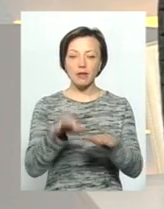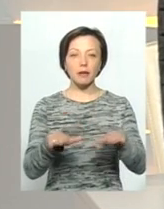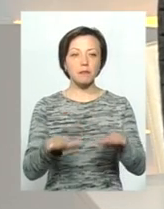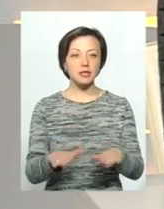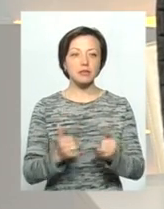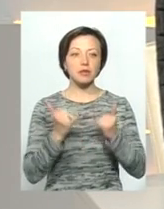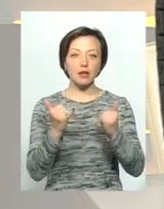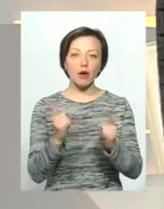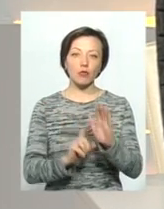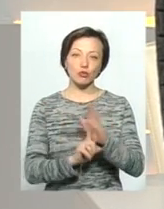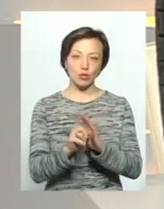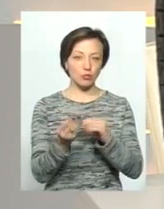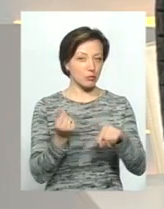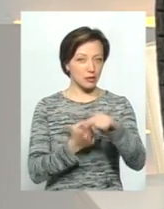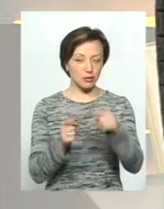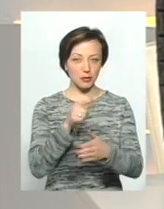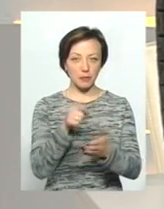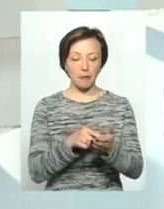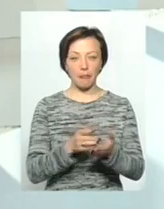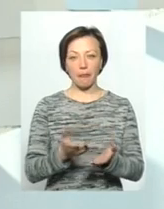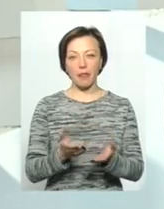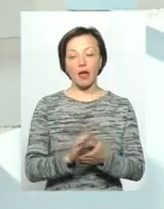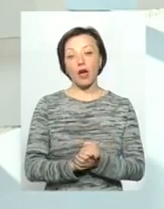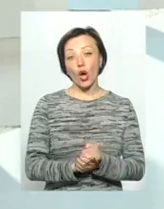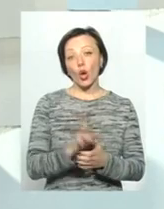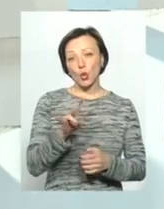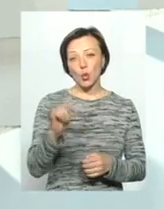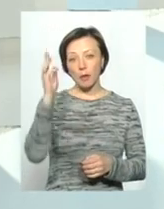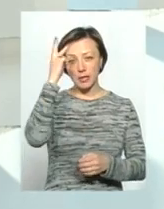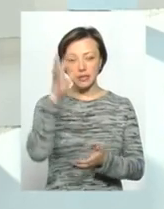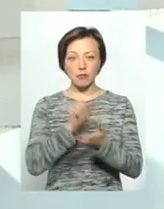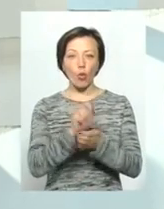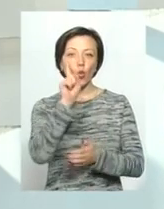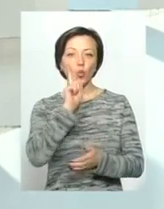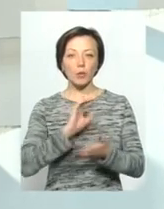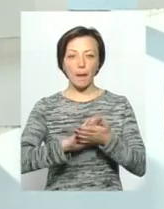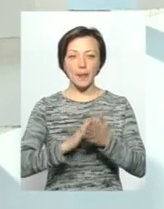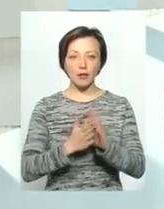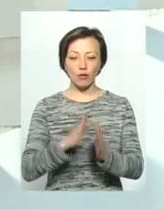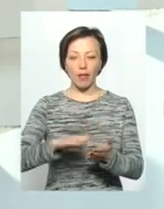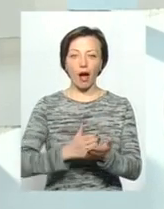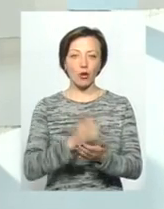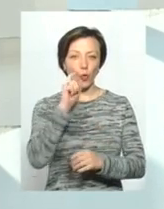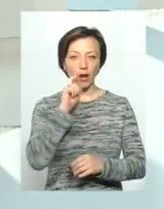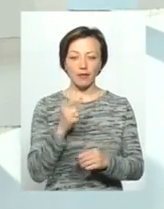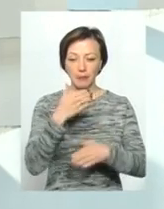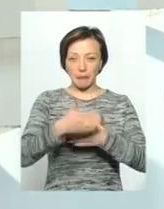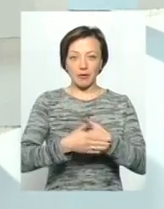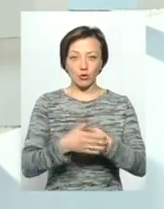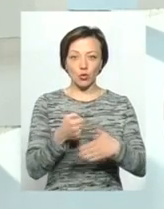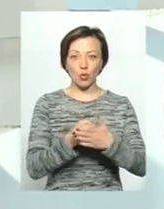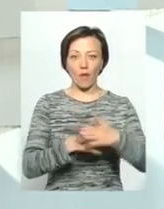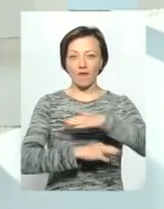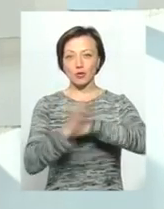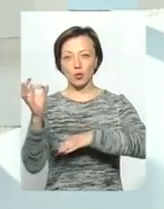для початку бізнесу? Ну, Хмельницький займає таке достатньо удобне положення на карті України. Недалеко до востока,